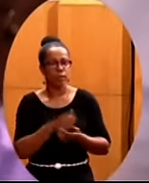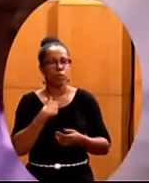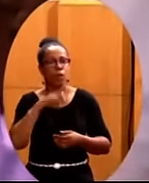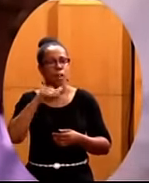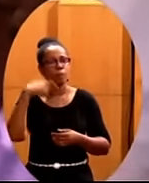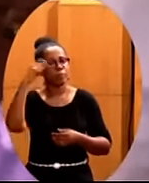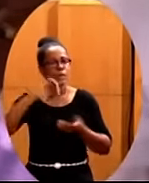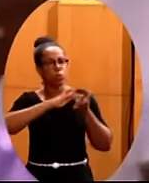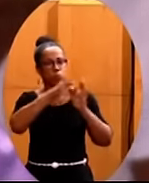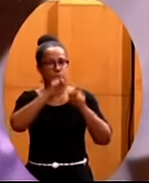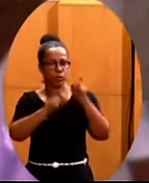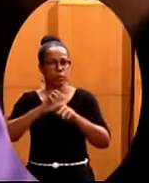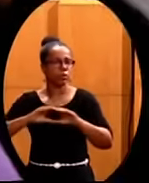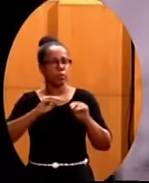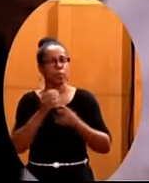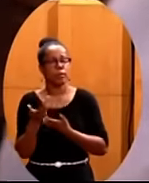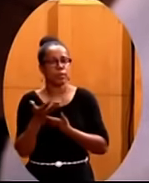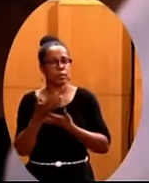président de tous les